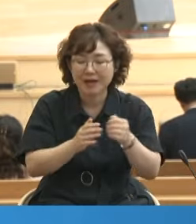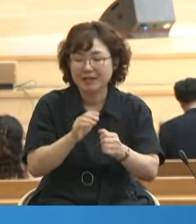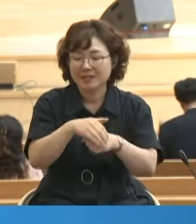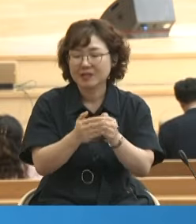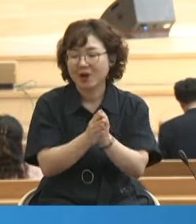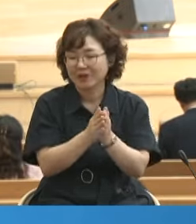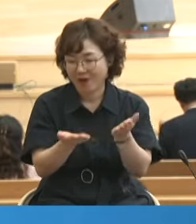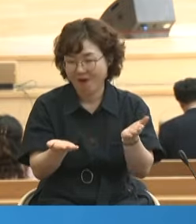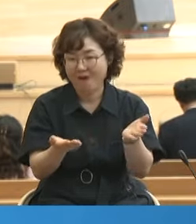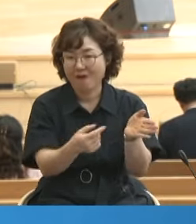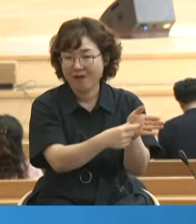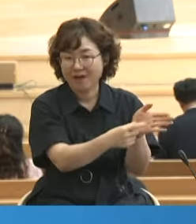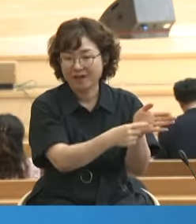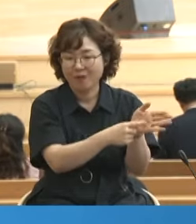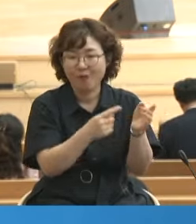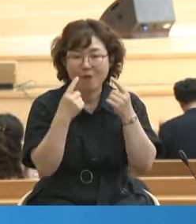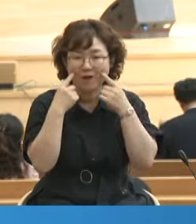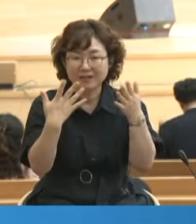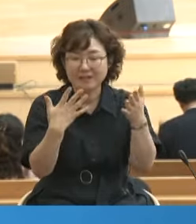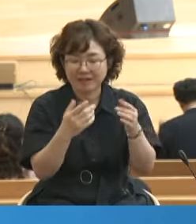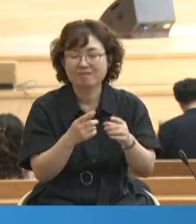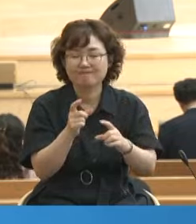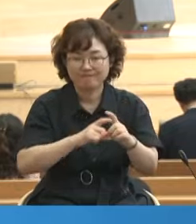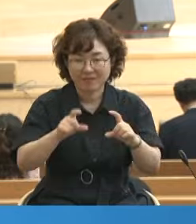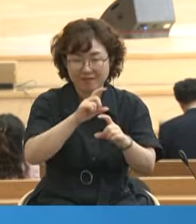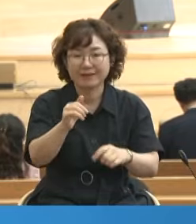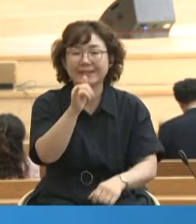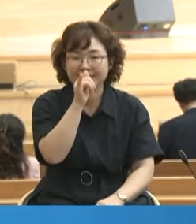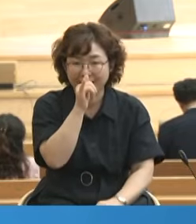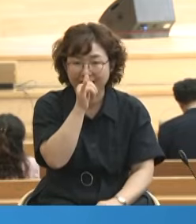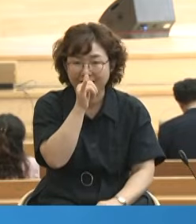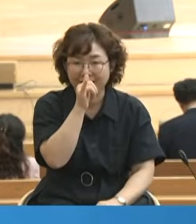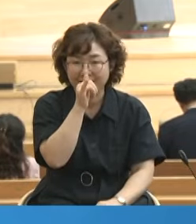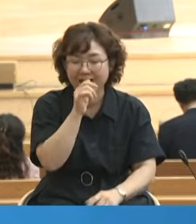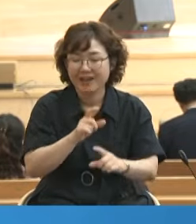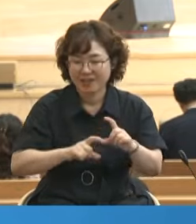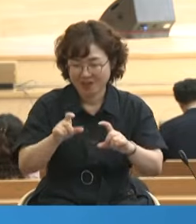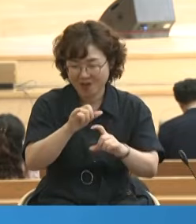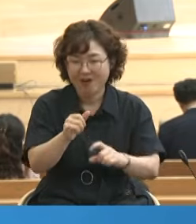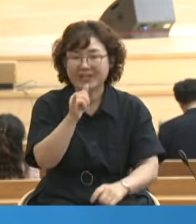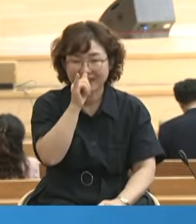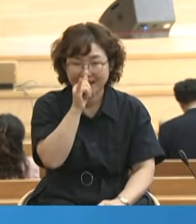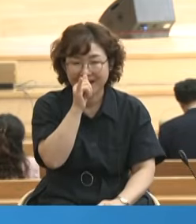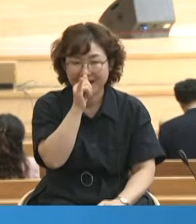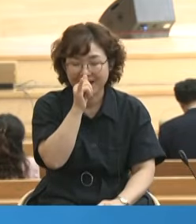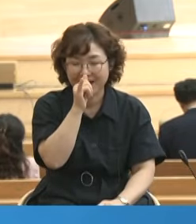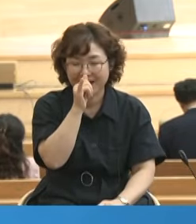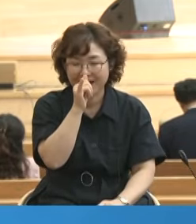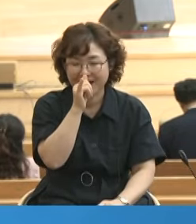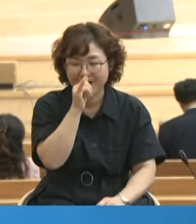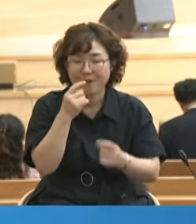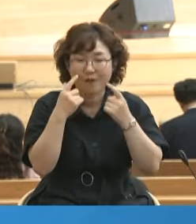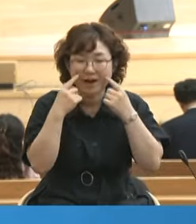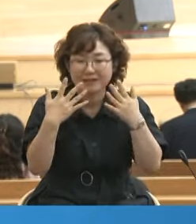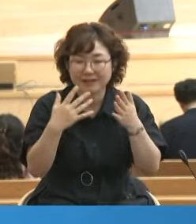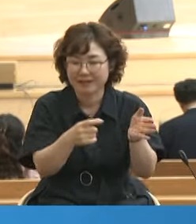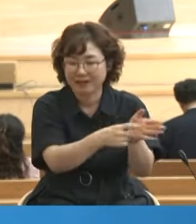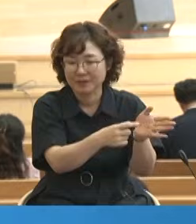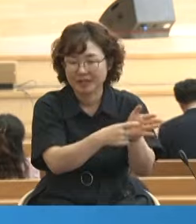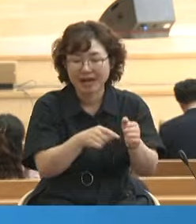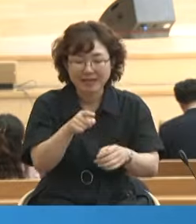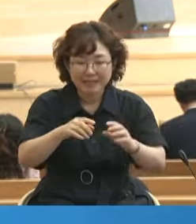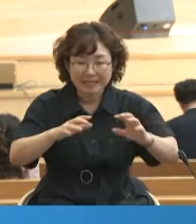성경은 more beyond, 그 이상이 있다. 이 세상